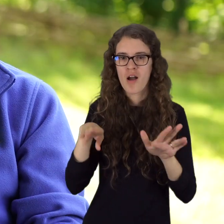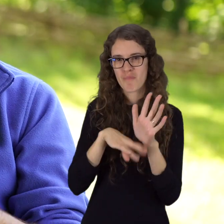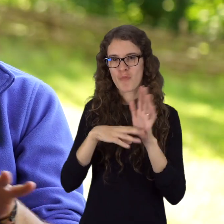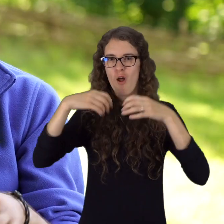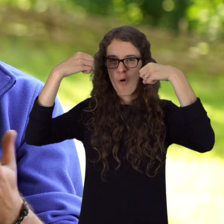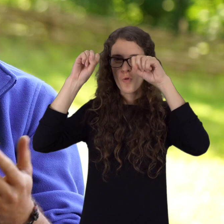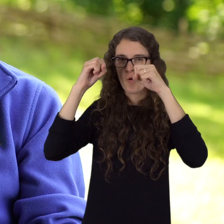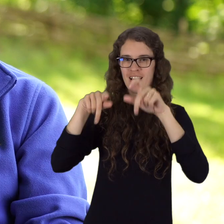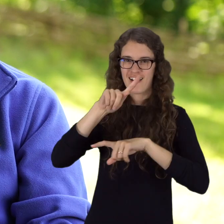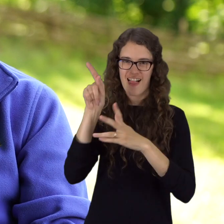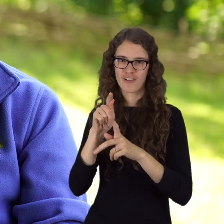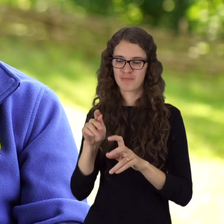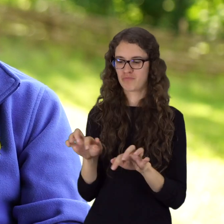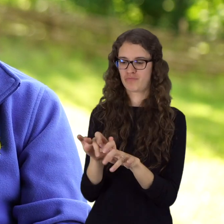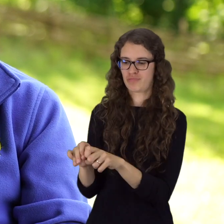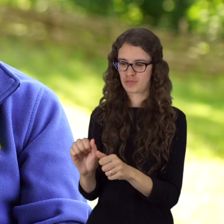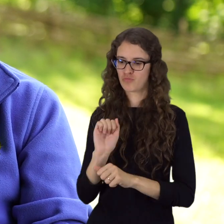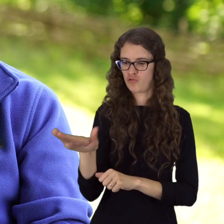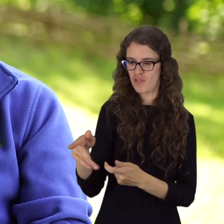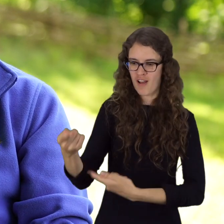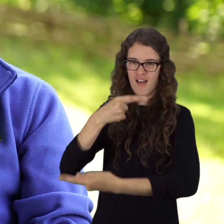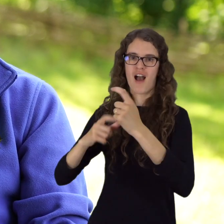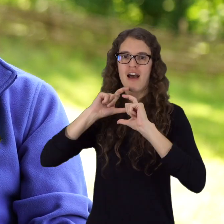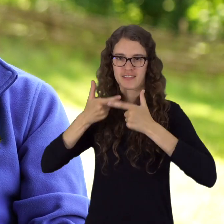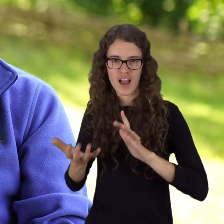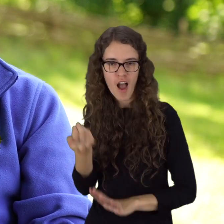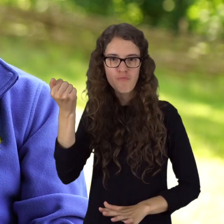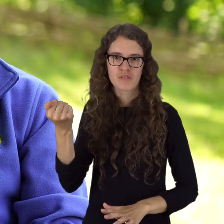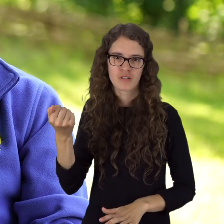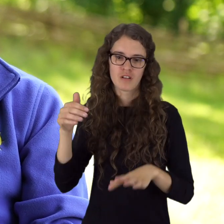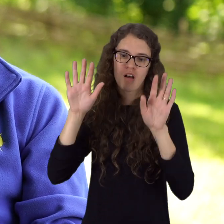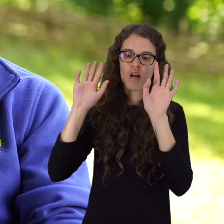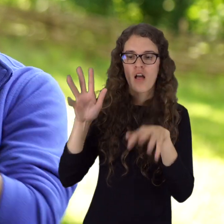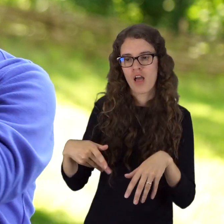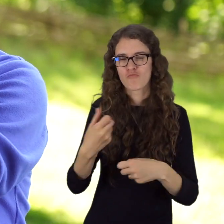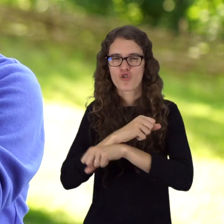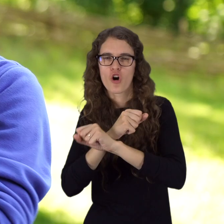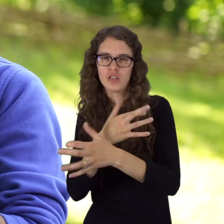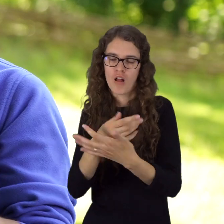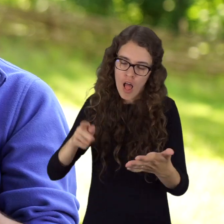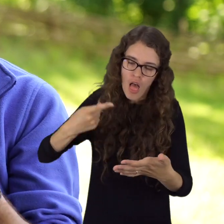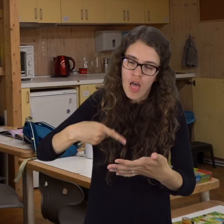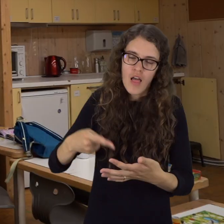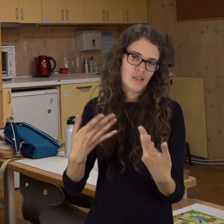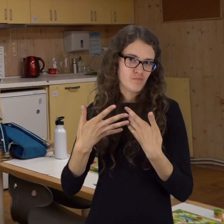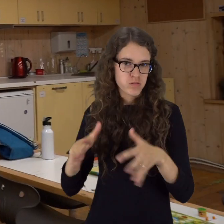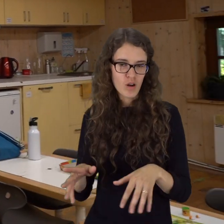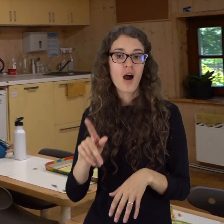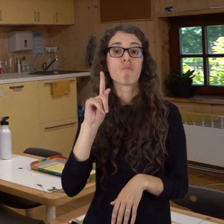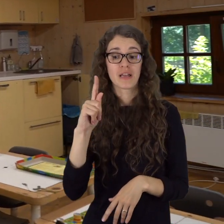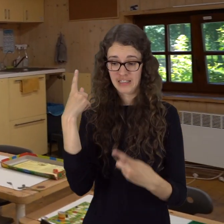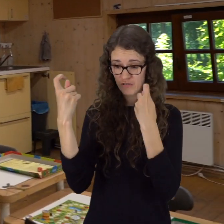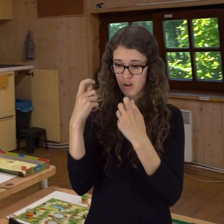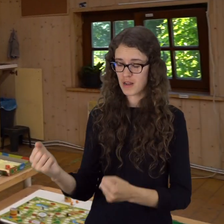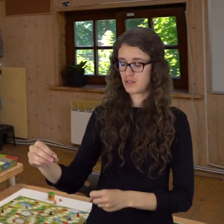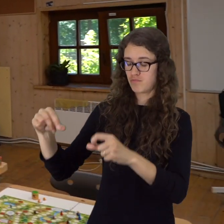užtenka klausimą parašyti Google paieškoje ir tau atsakymas bus. Gal nebereikia ten jau tų visų enciklopedijų, bet kaip